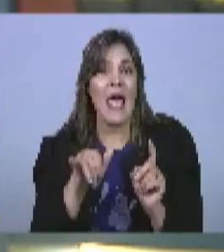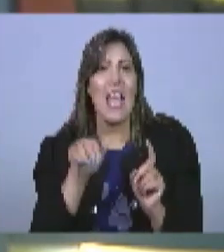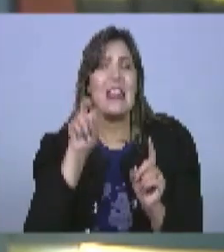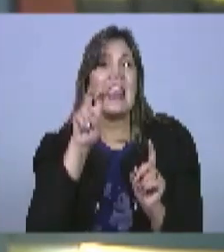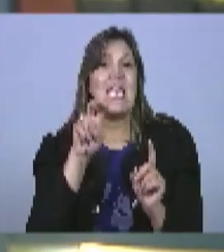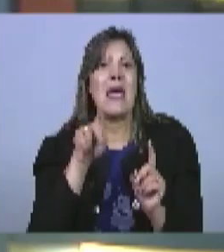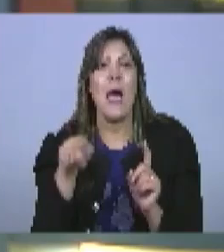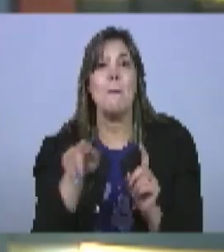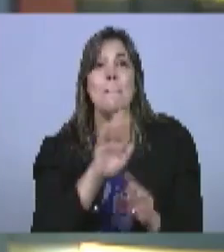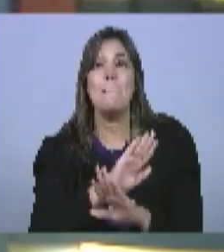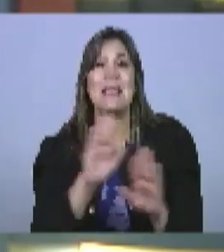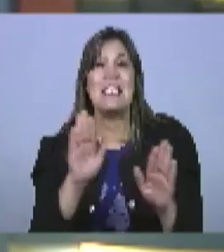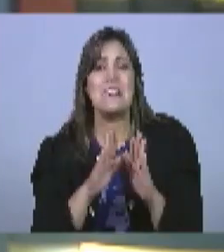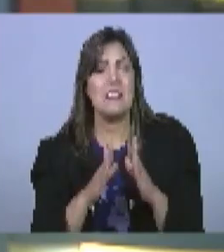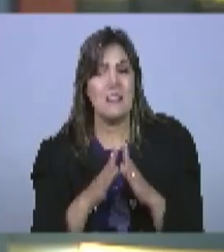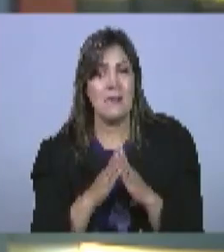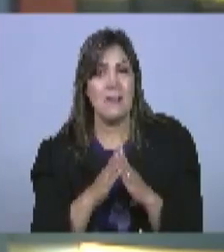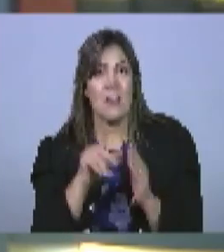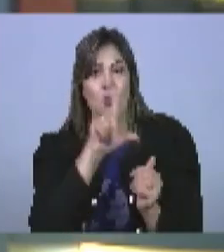لهنيه